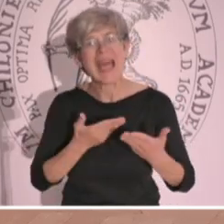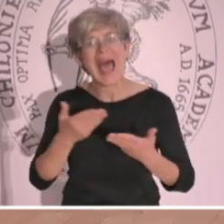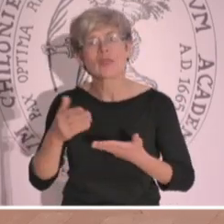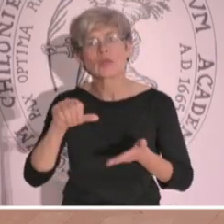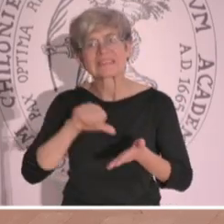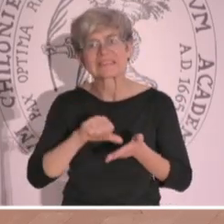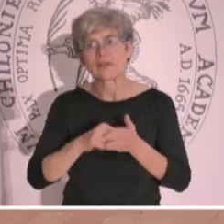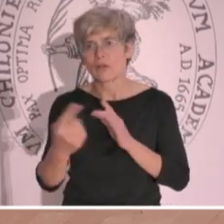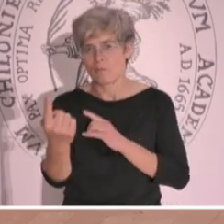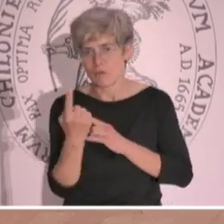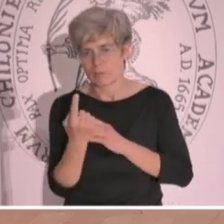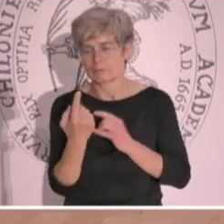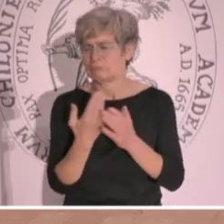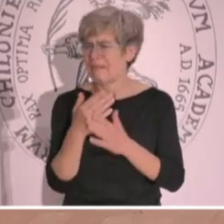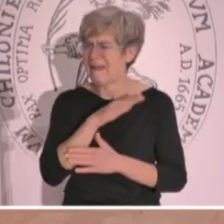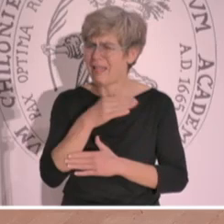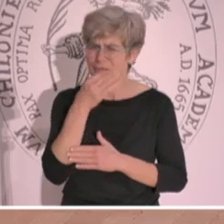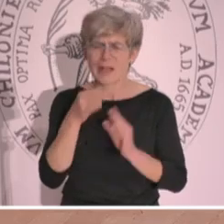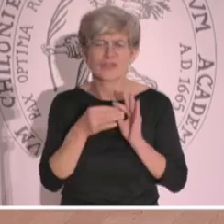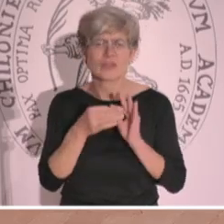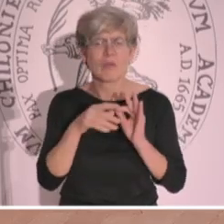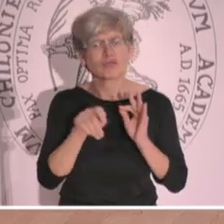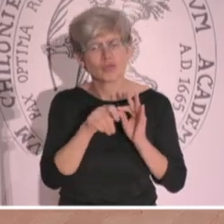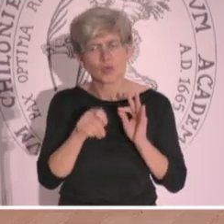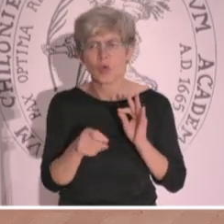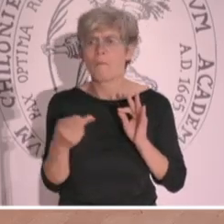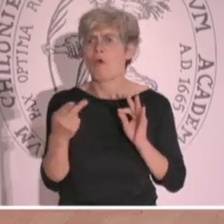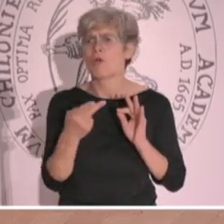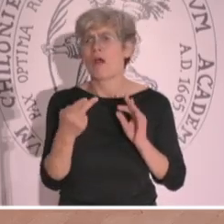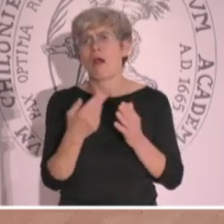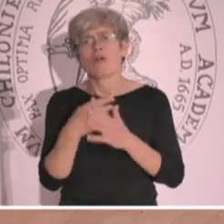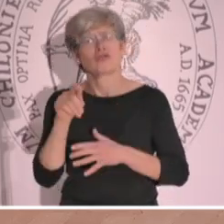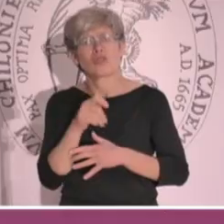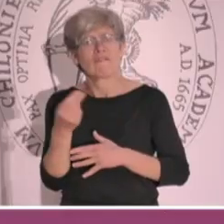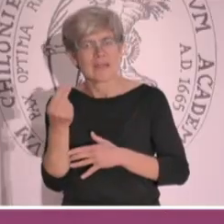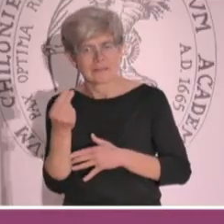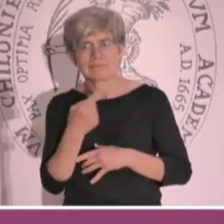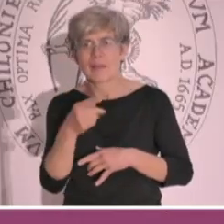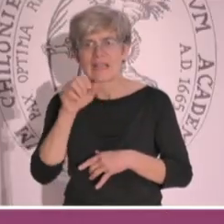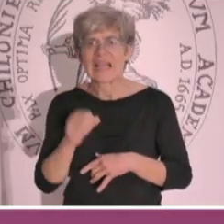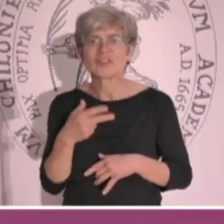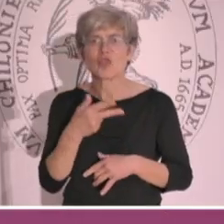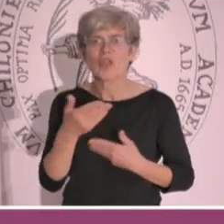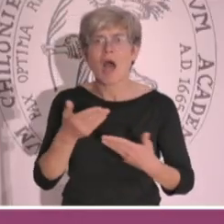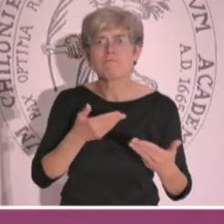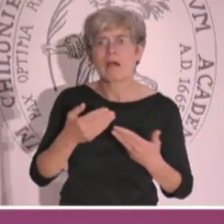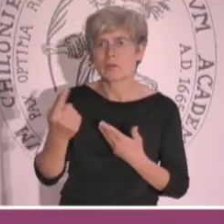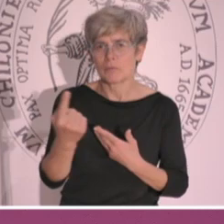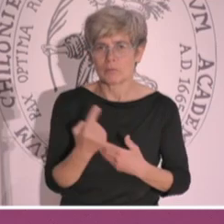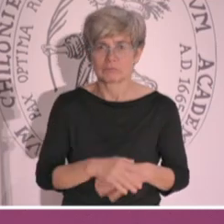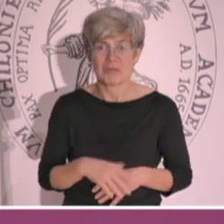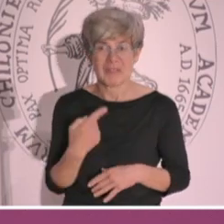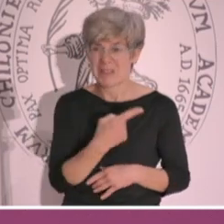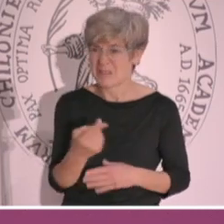Fragen rund ums Studium und zur Studienfinanzierung sich an die Sozialberatung wenden. Vielleicht läuft ja mal was nicht so, wie Sie